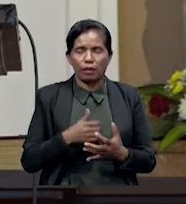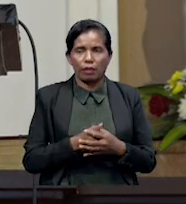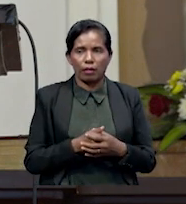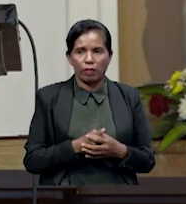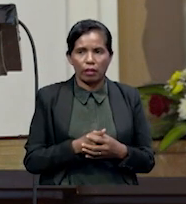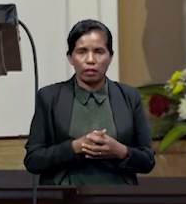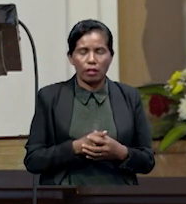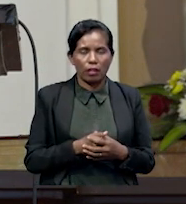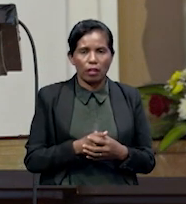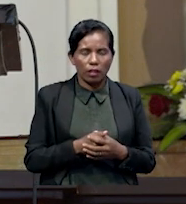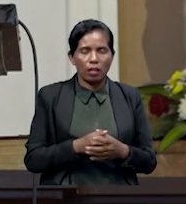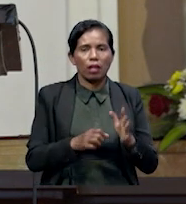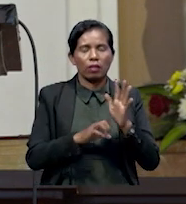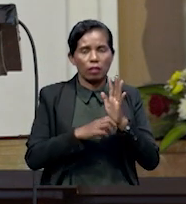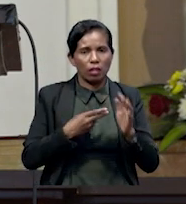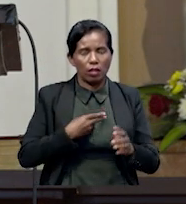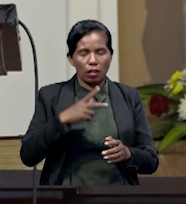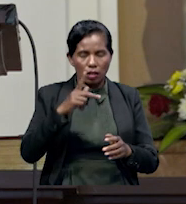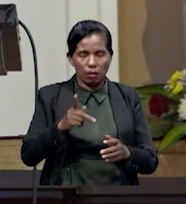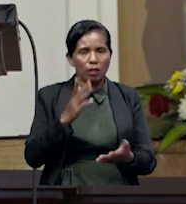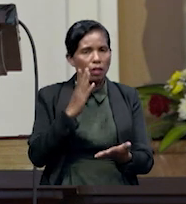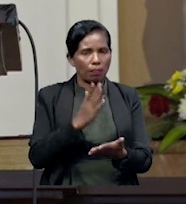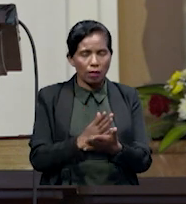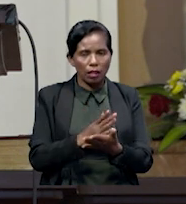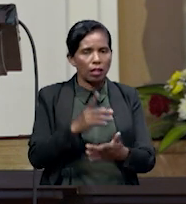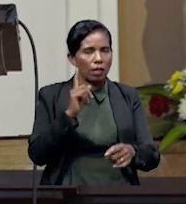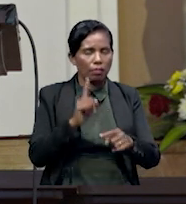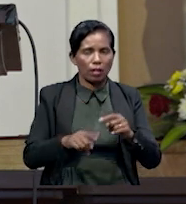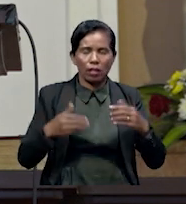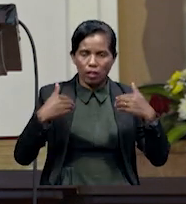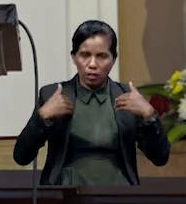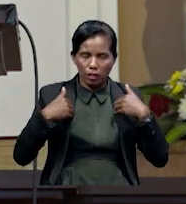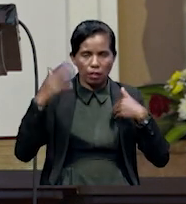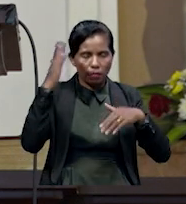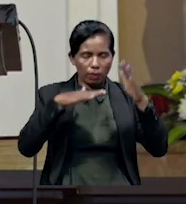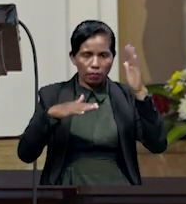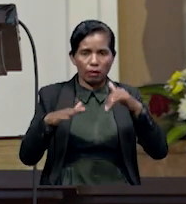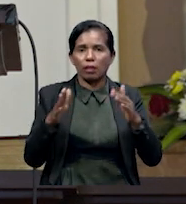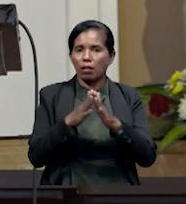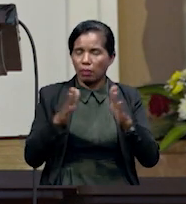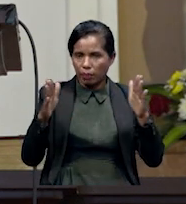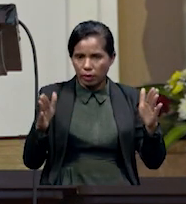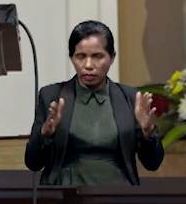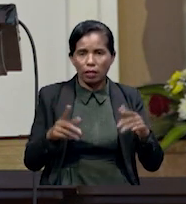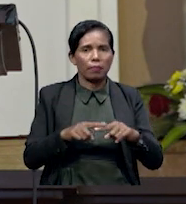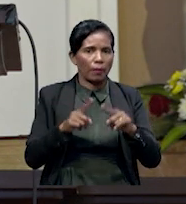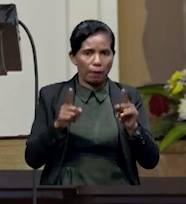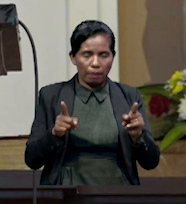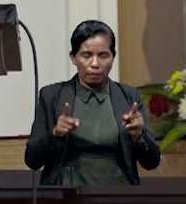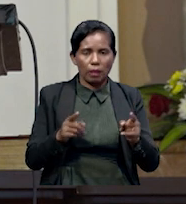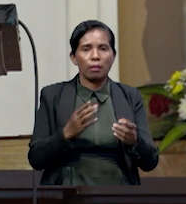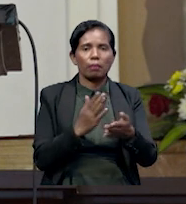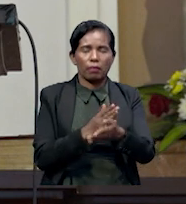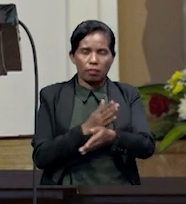hau nia maneira bele ivita at la bele mosu aksidente nebe bot liu ma bele